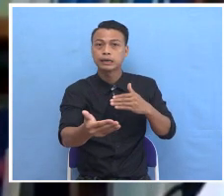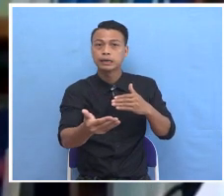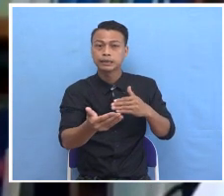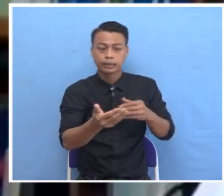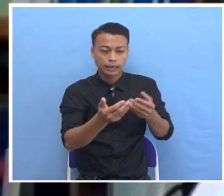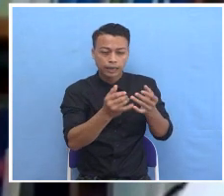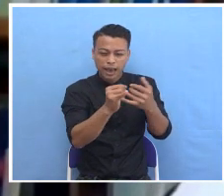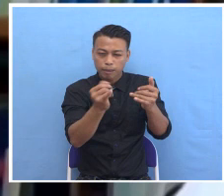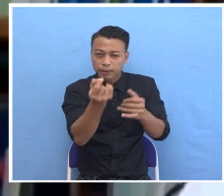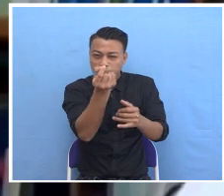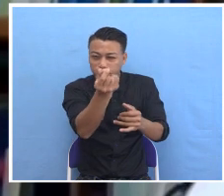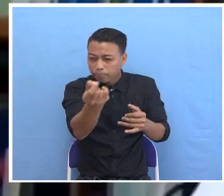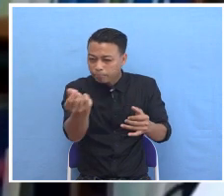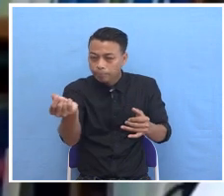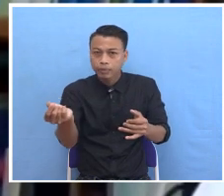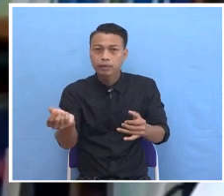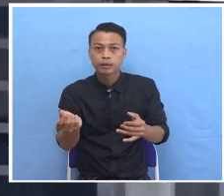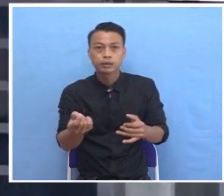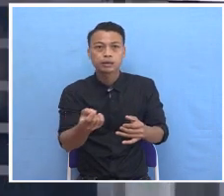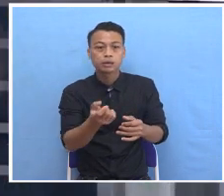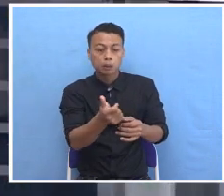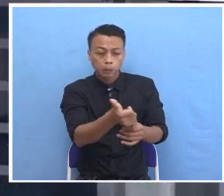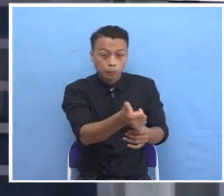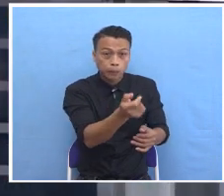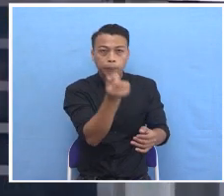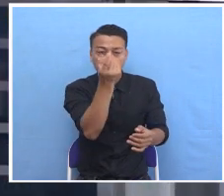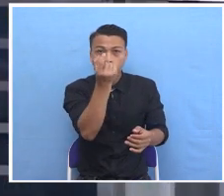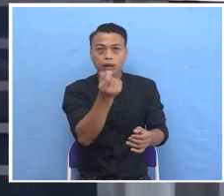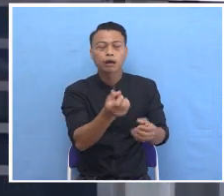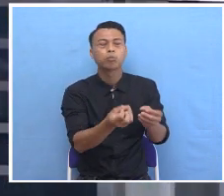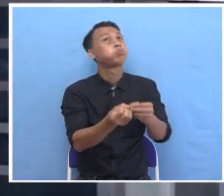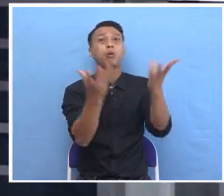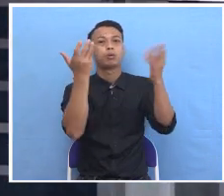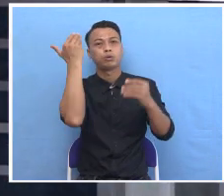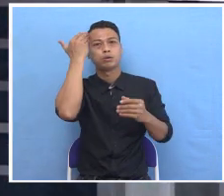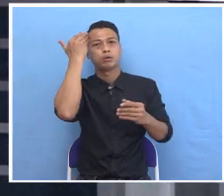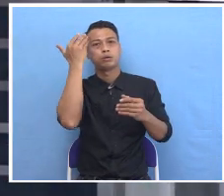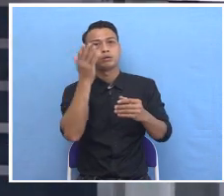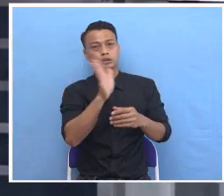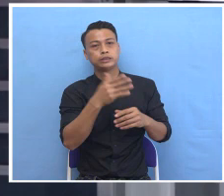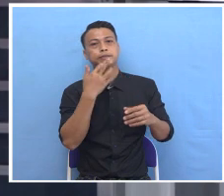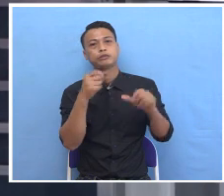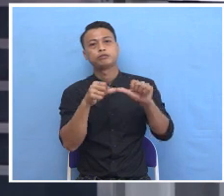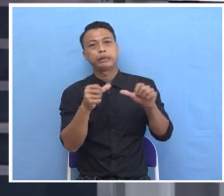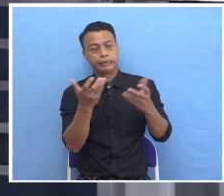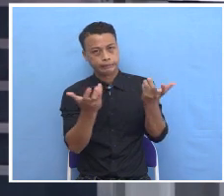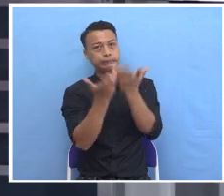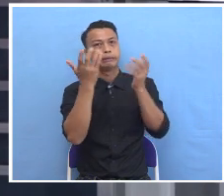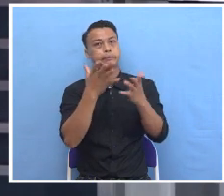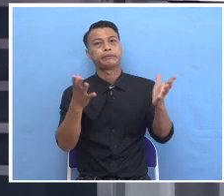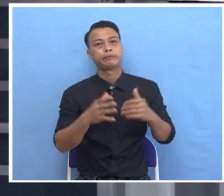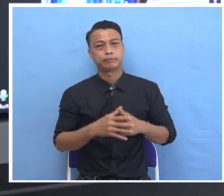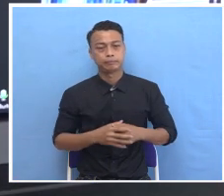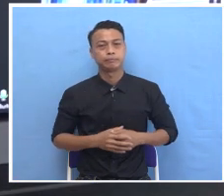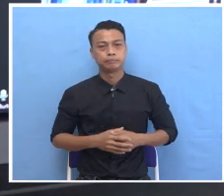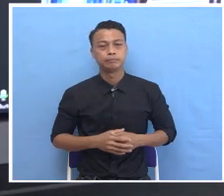tha taung ne mi bwa ri ya jano lo ma a mya Okay, Jesus de Mare, Xiao Jong here. Xiao Jong, we are so in the big gown at Chinese Joe